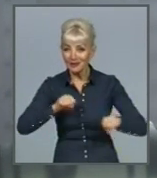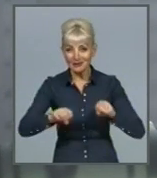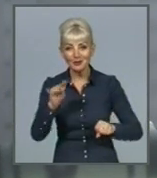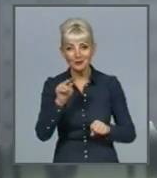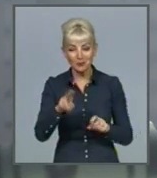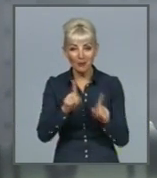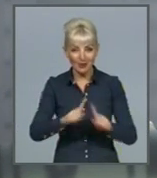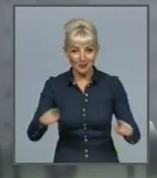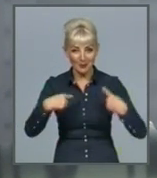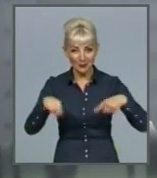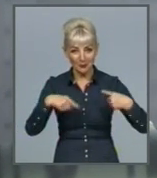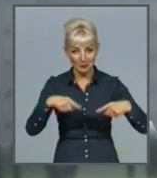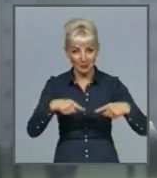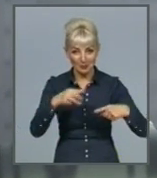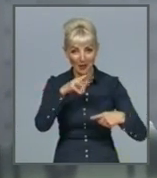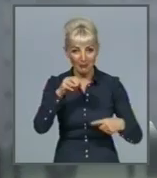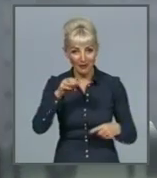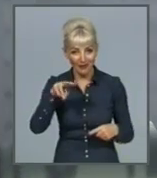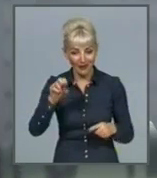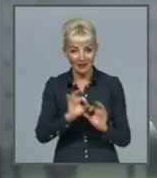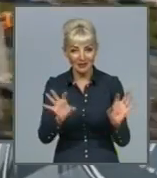футбольного металла, расскажет Алексей Заржицкий.